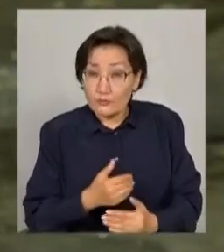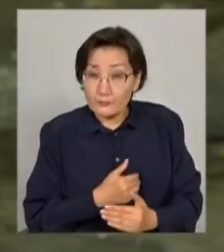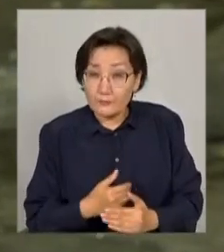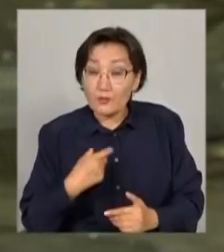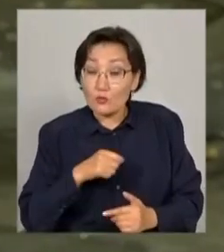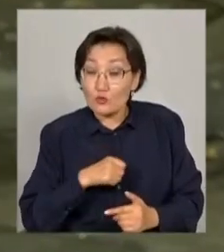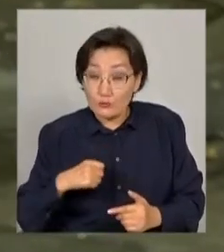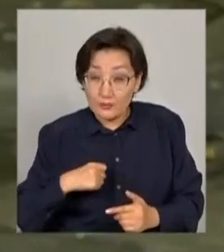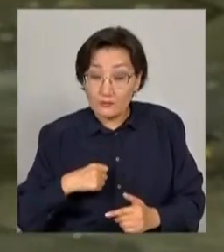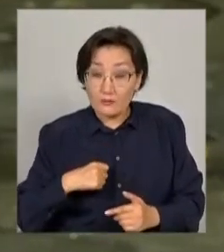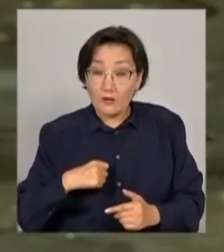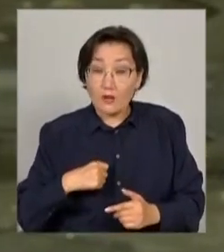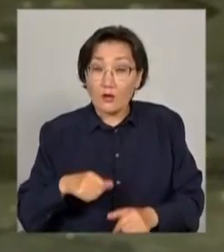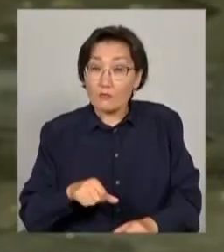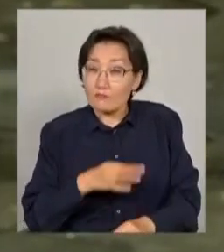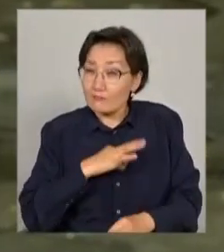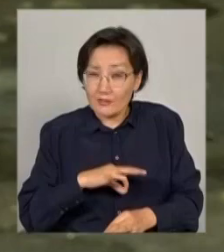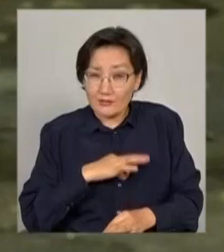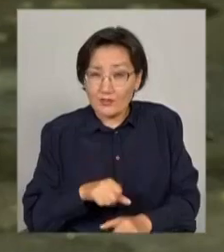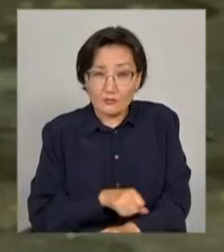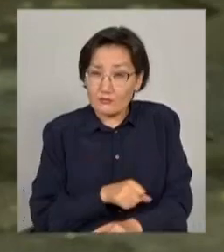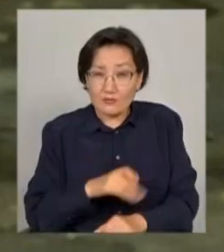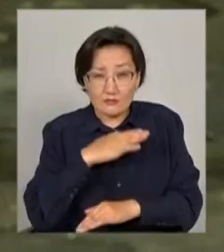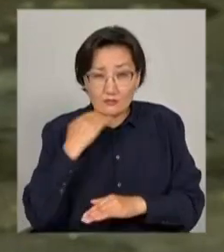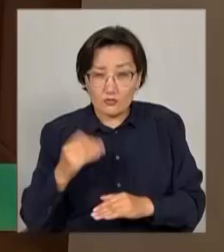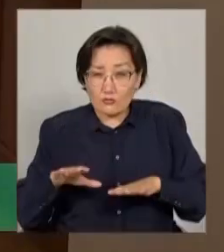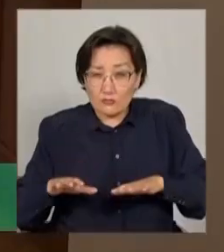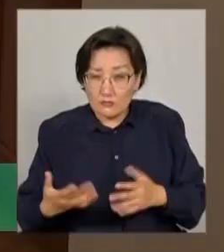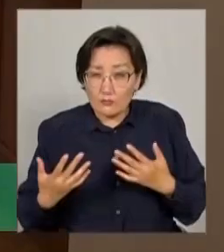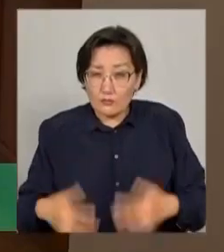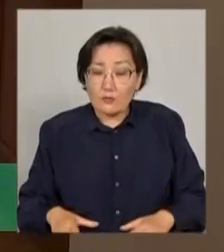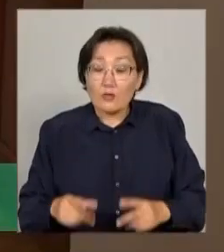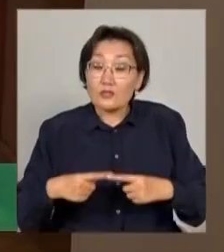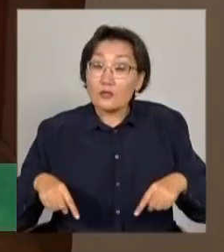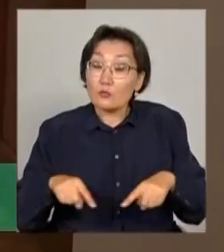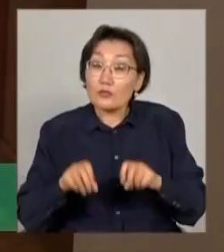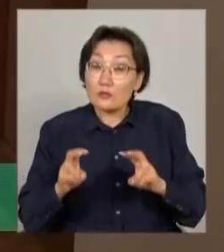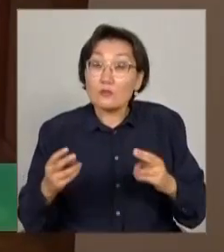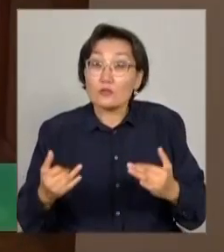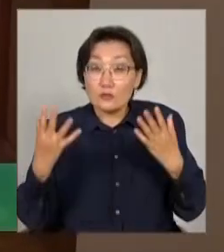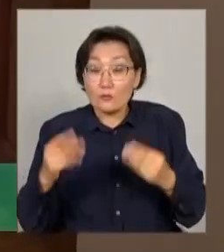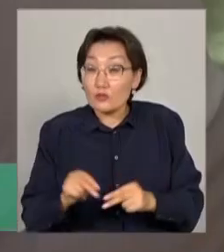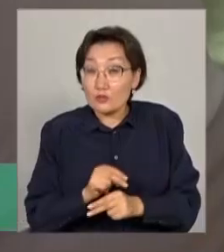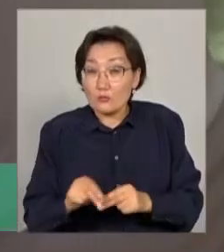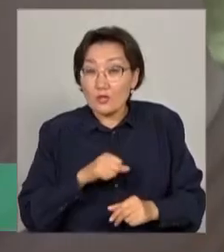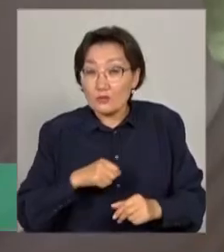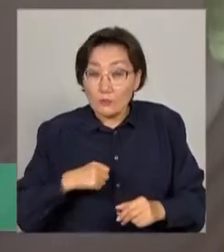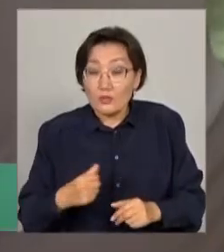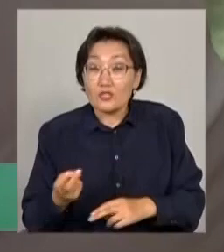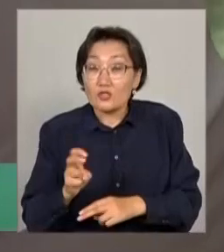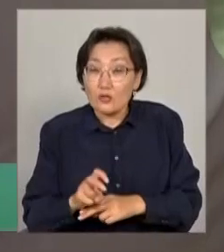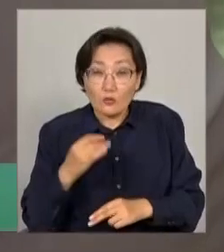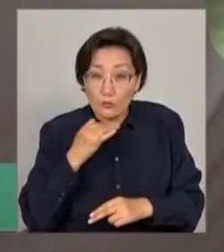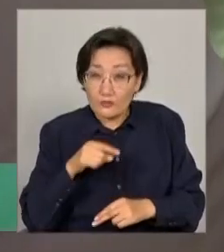өзімде пайдаланғым келмейді, шынымды айтсам, шаршап кеттім бұл жерде. Орталықтың мамандары бүгінде емделуге өз еркімен келушілер